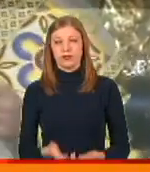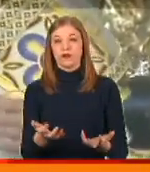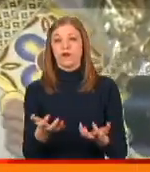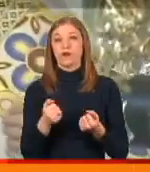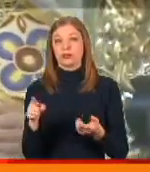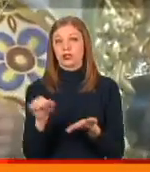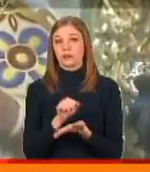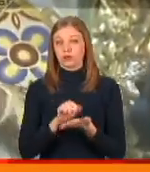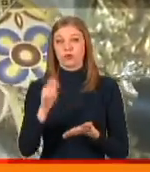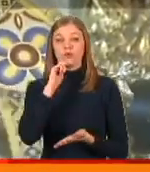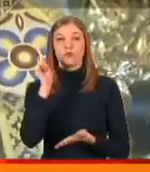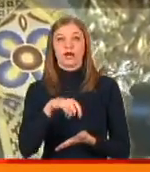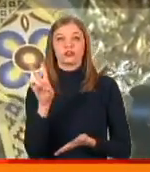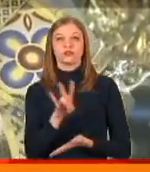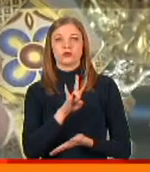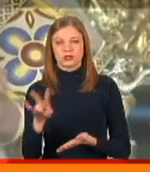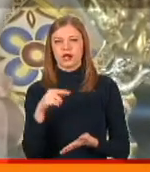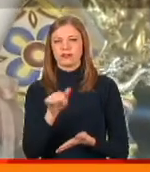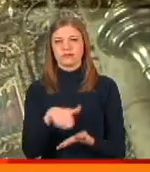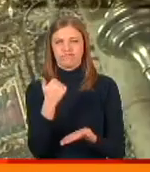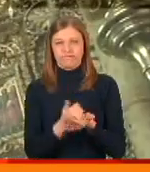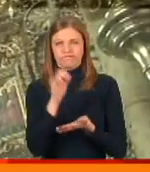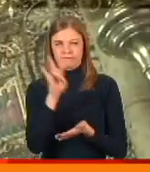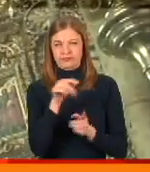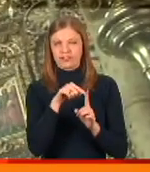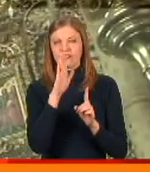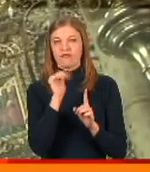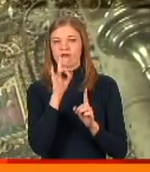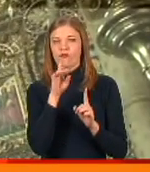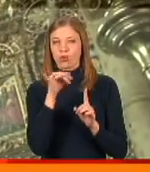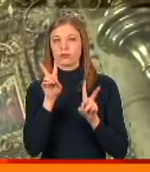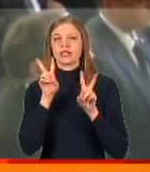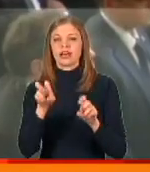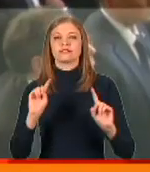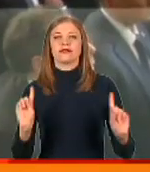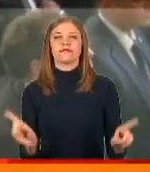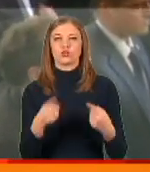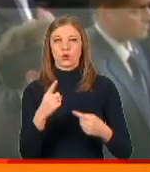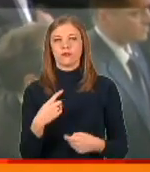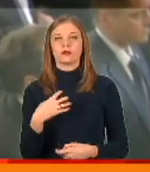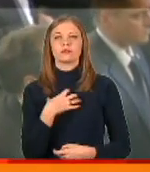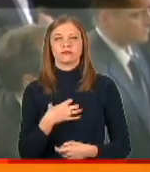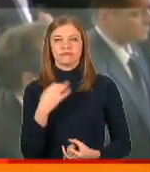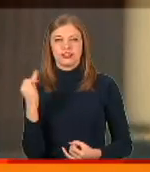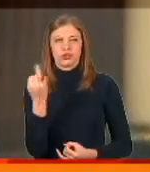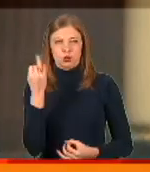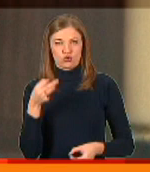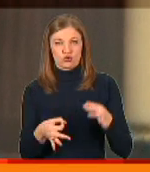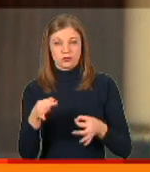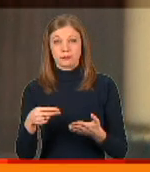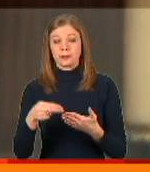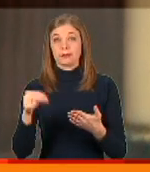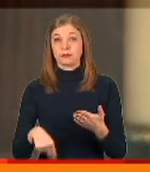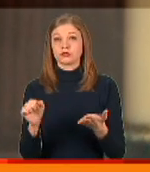Отримання Томосу Українською церквою Вселенський православний патріарх Варфоломій назвав відновленням історичної справедливості.